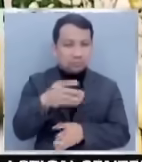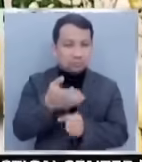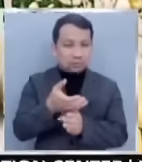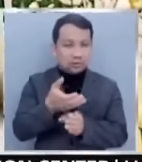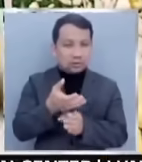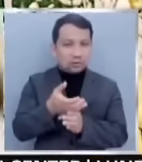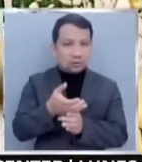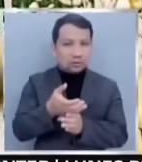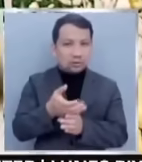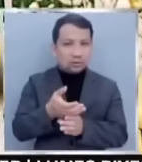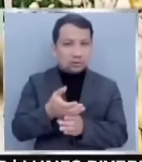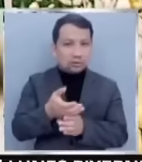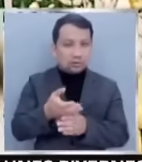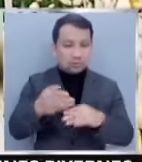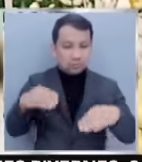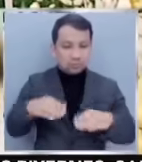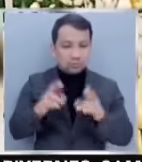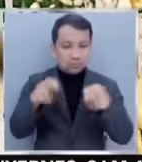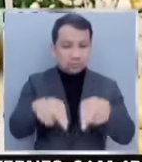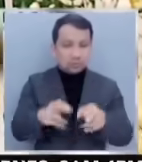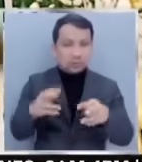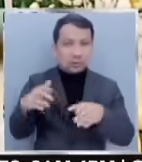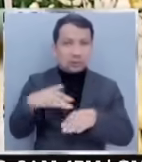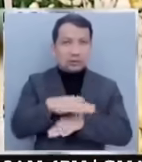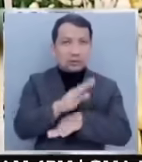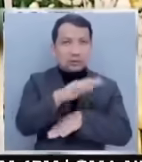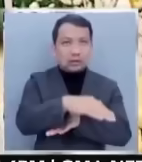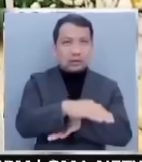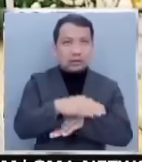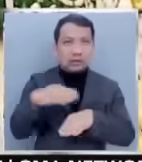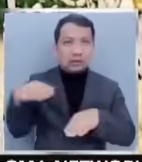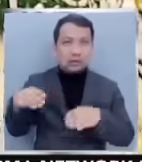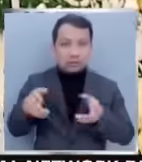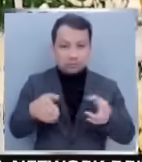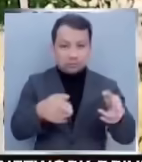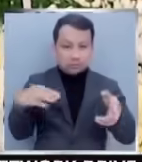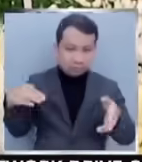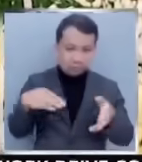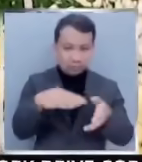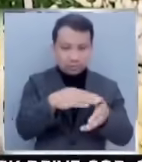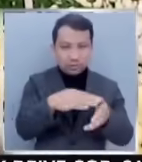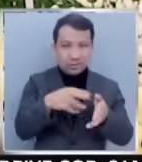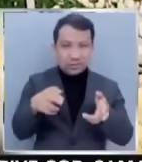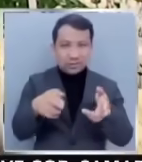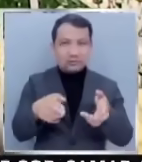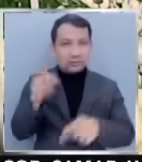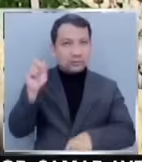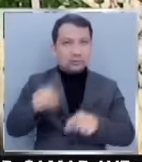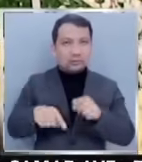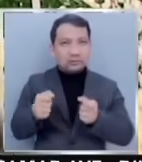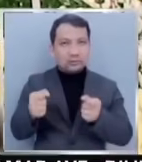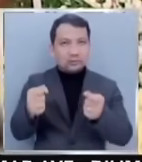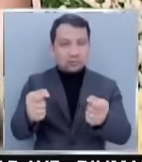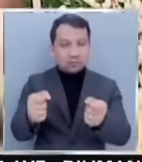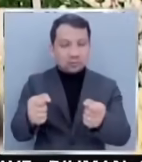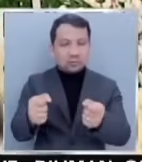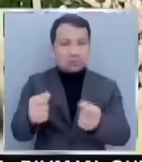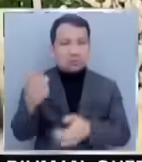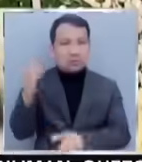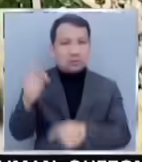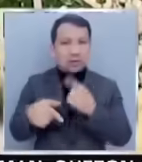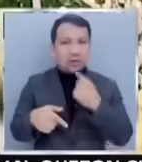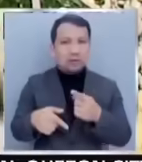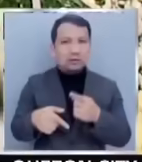river. Kasi hindi pwedeng daanan yung kalsada. At saka may time pa na nag-ground po